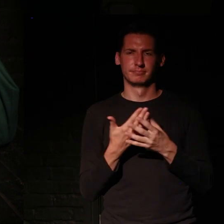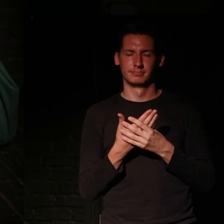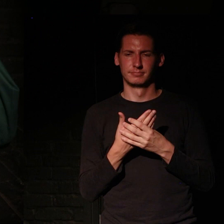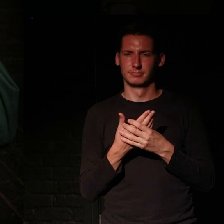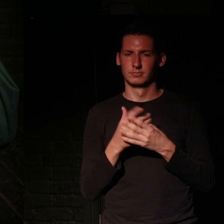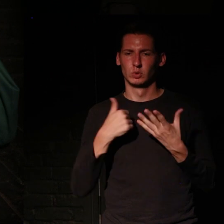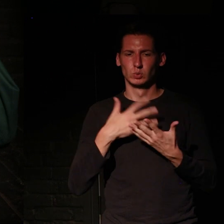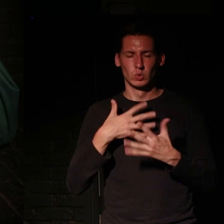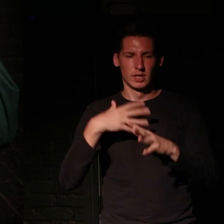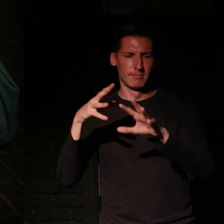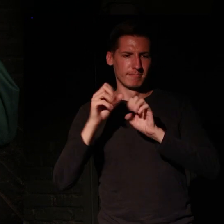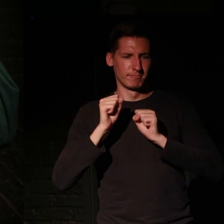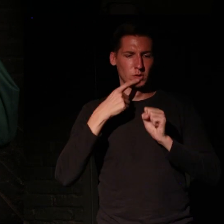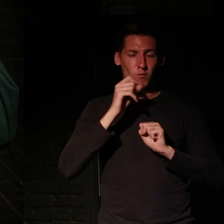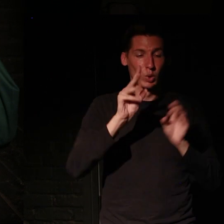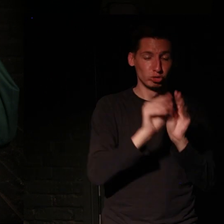bardziej wyraźnie